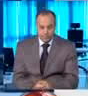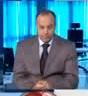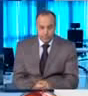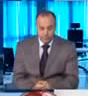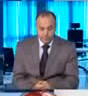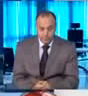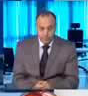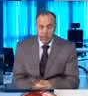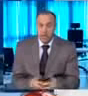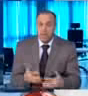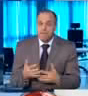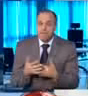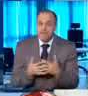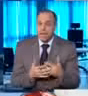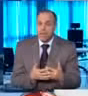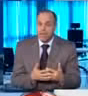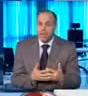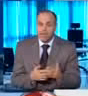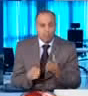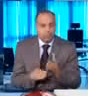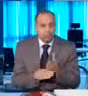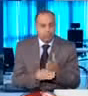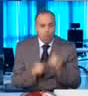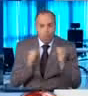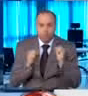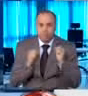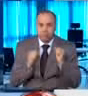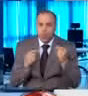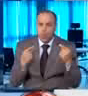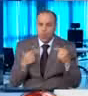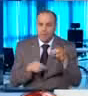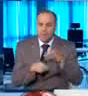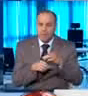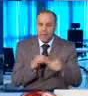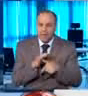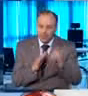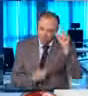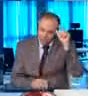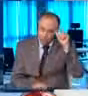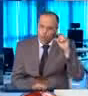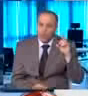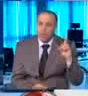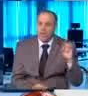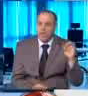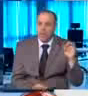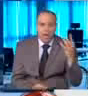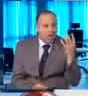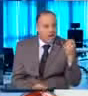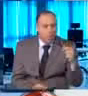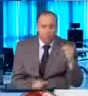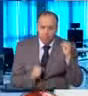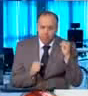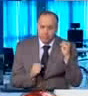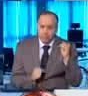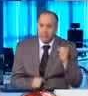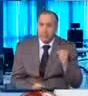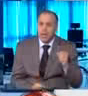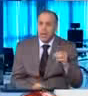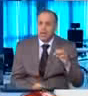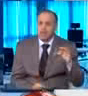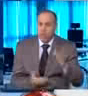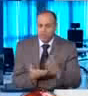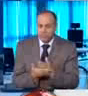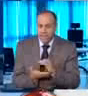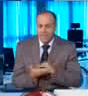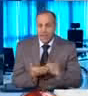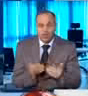وفي الولايات المتحدة، ومع دخول المظاهرات المناهضة لانتخاب الجمهوري دونالد ترامب يومها الرابع، شرع ترامب في تشكيل